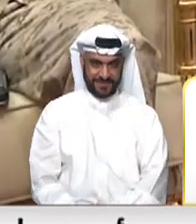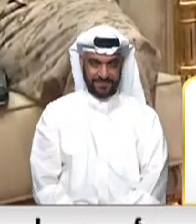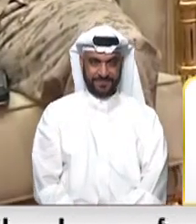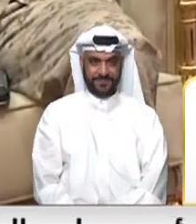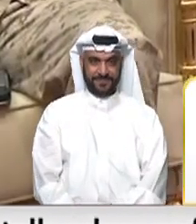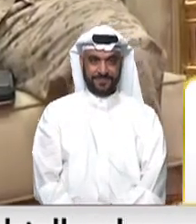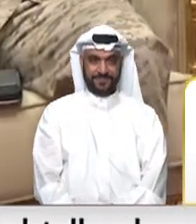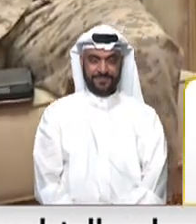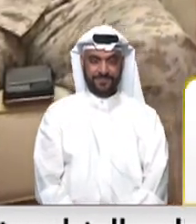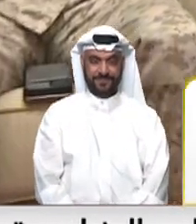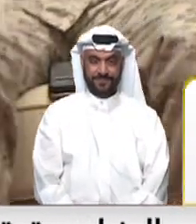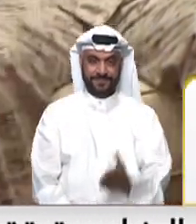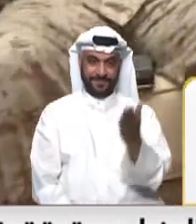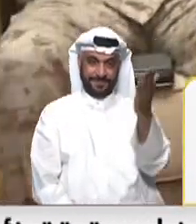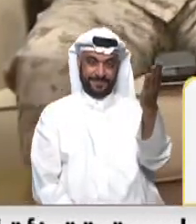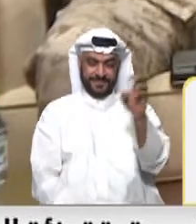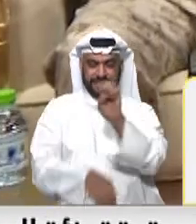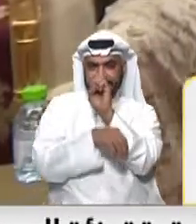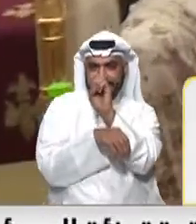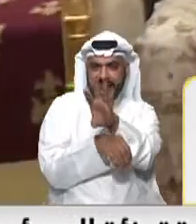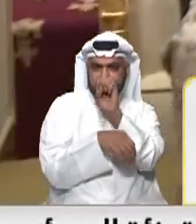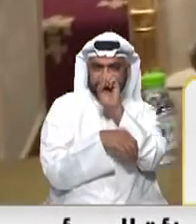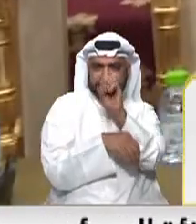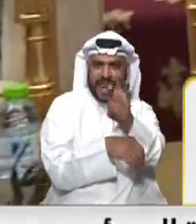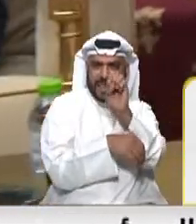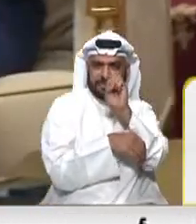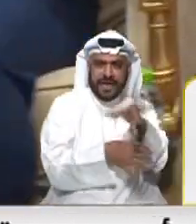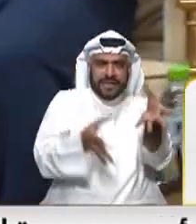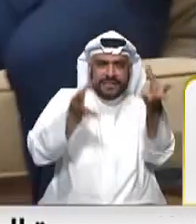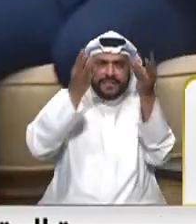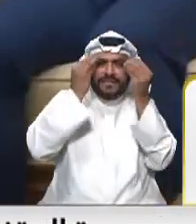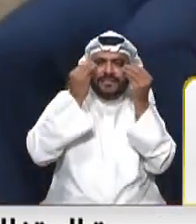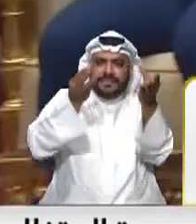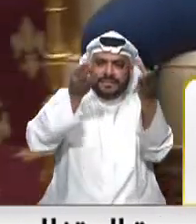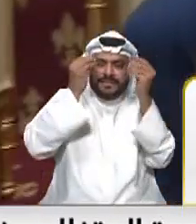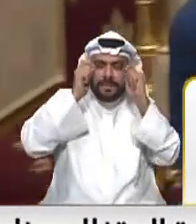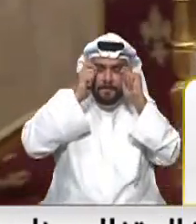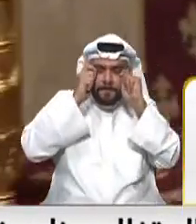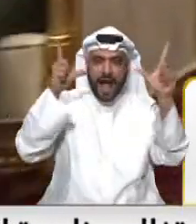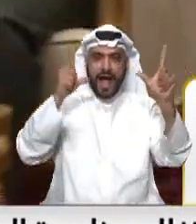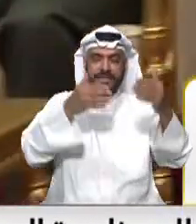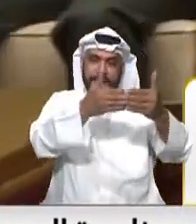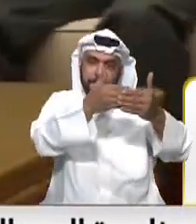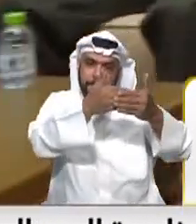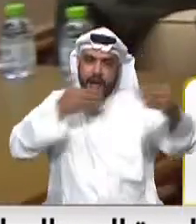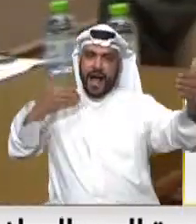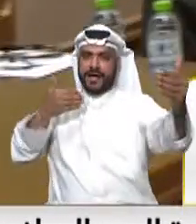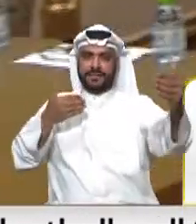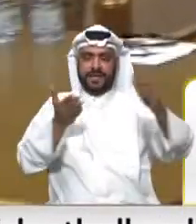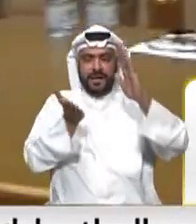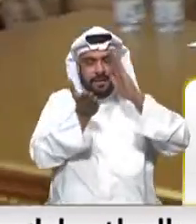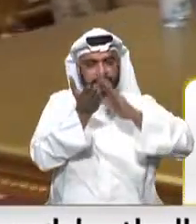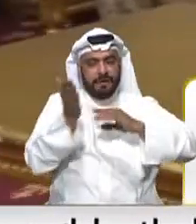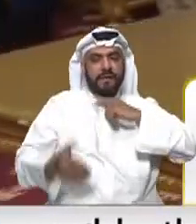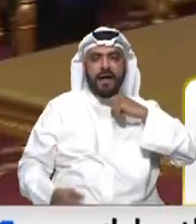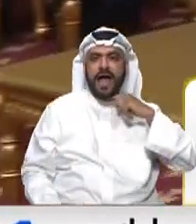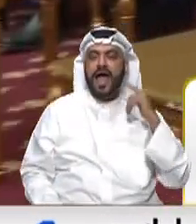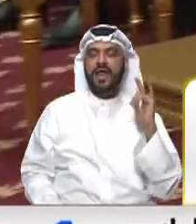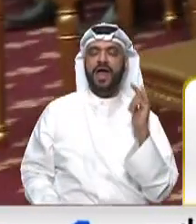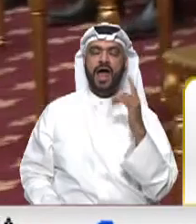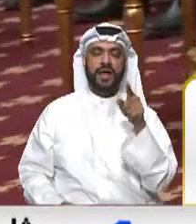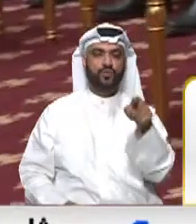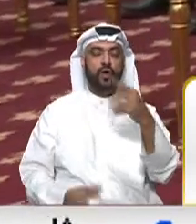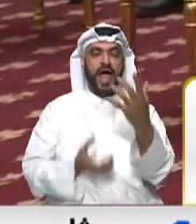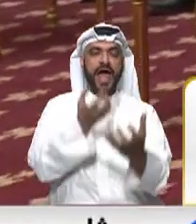الحرائق لنشر التوعيه المجتمعيه من اخطار الحرائق وعلى هذا السياق اقامت قوه الاطفاء